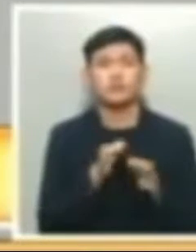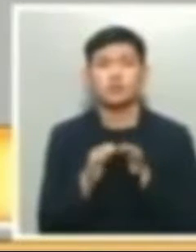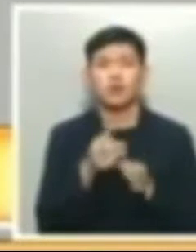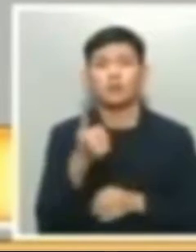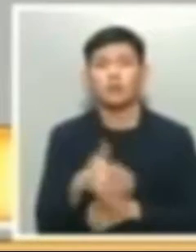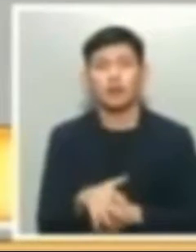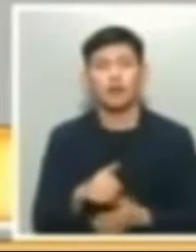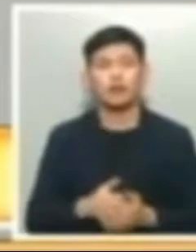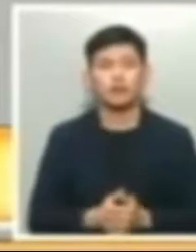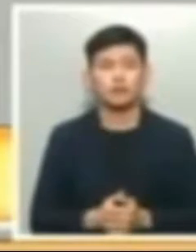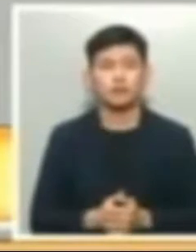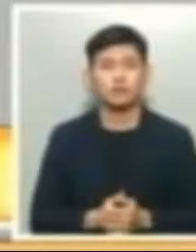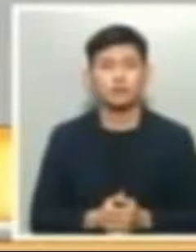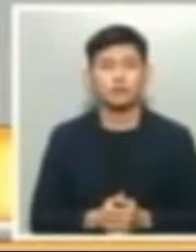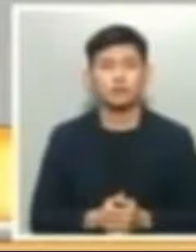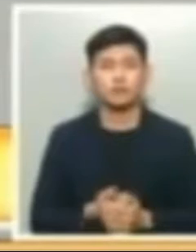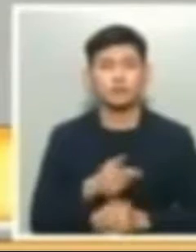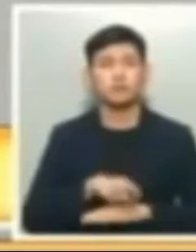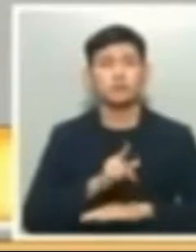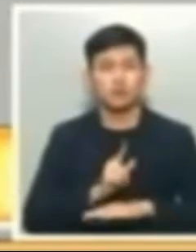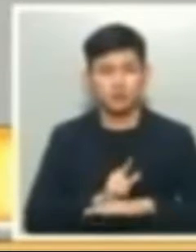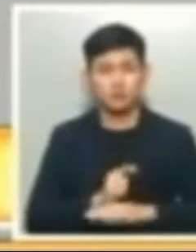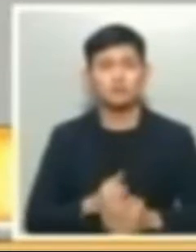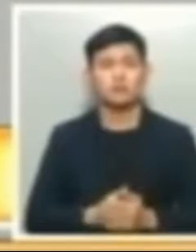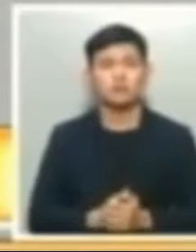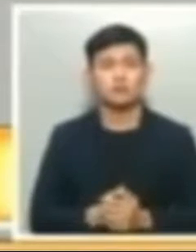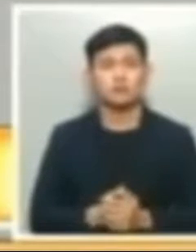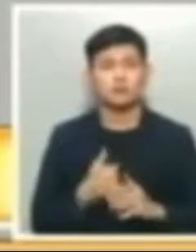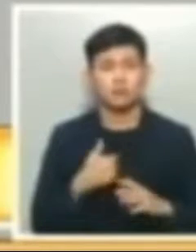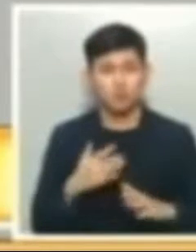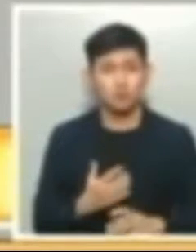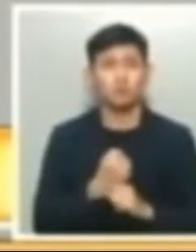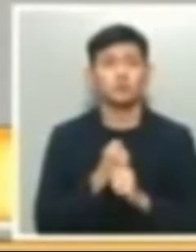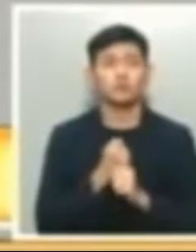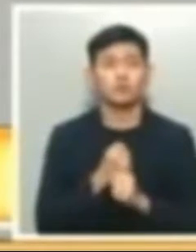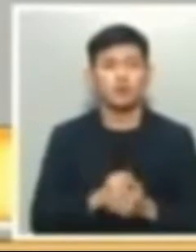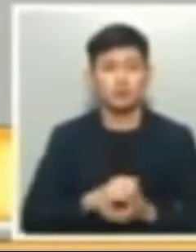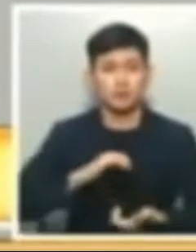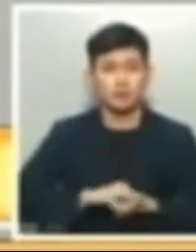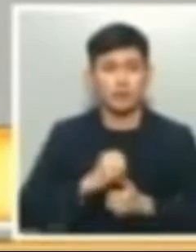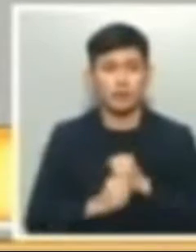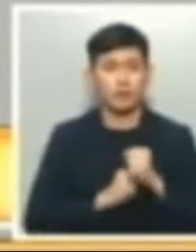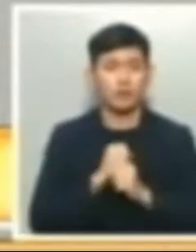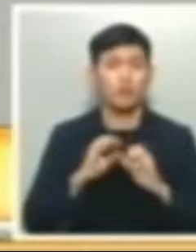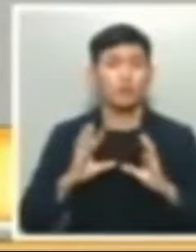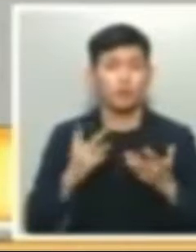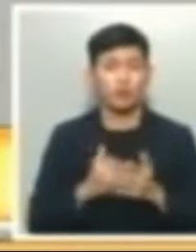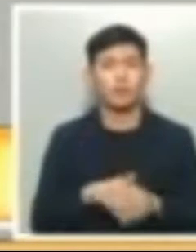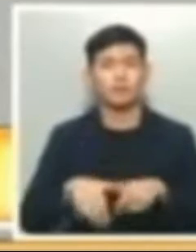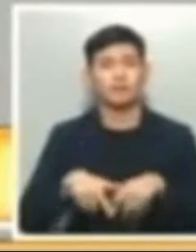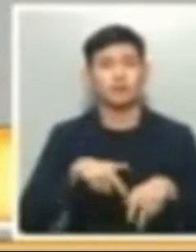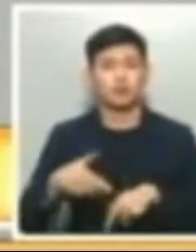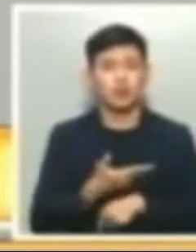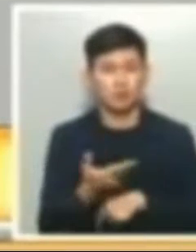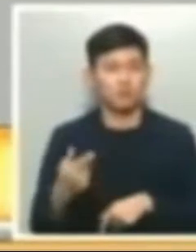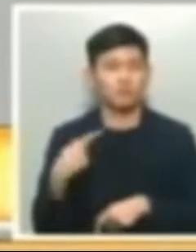ครับท่านประธานผมสรุปนะครับเมื่อสิ้นสุดสัมปทานแล้วประชาชนต้องเป็นผู้